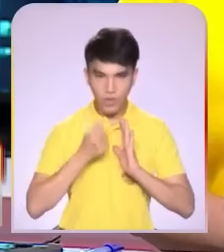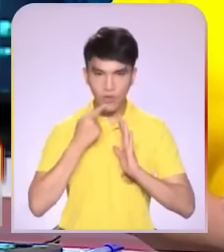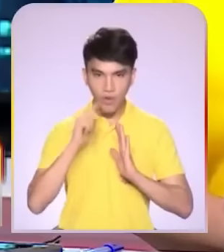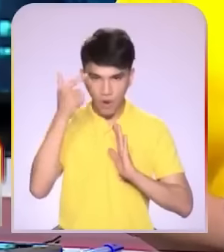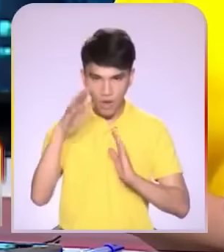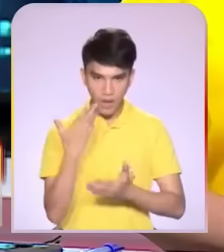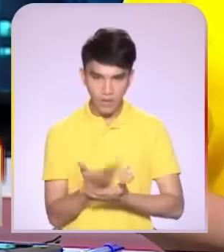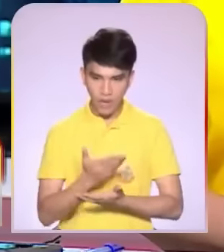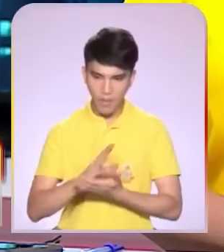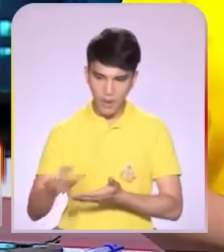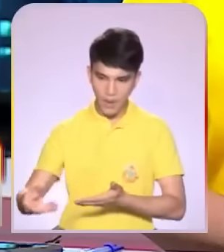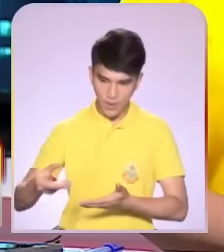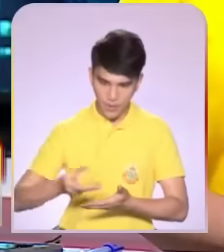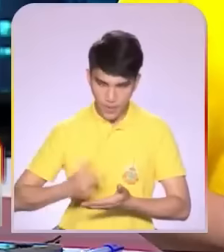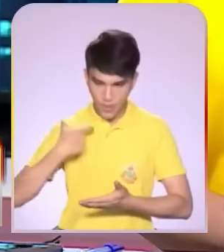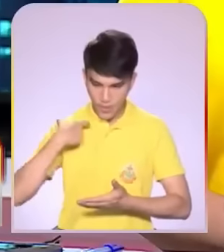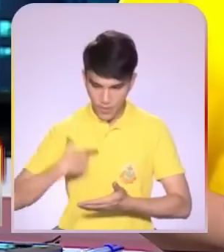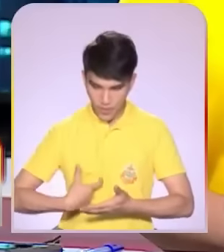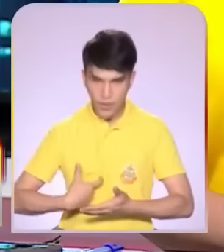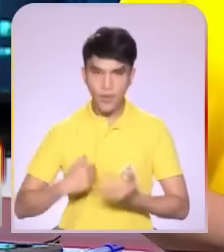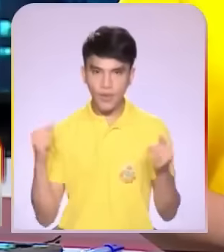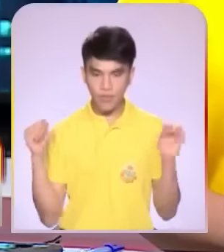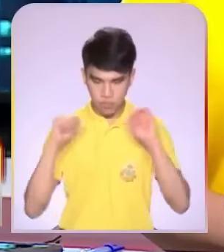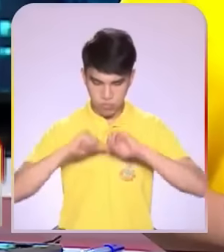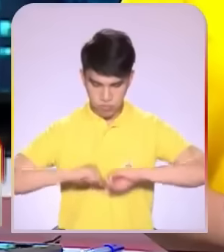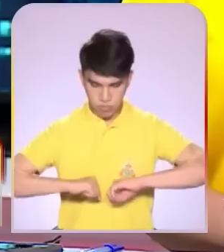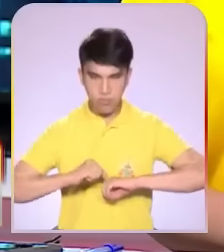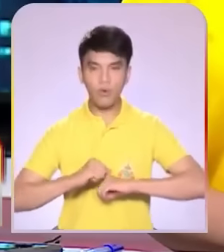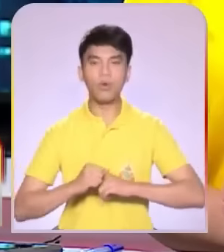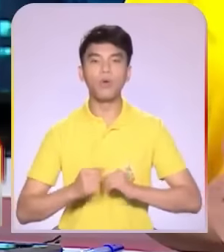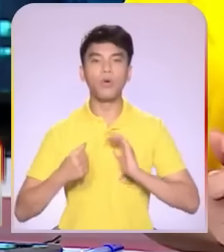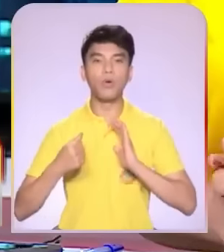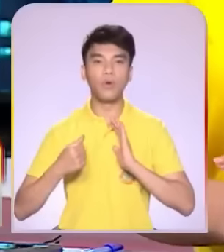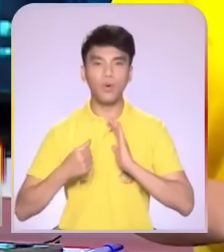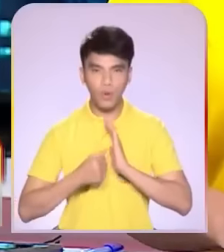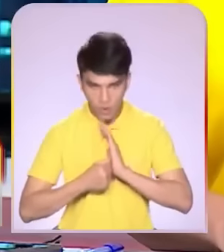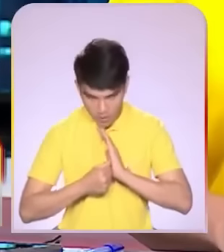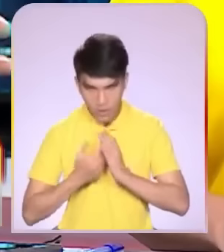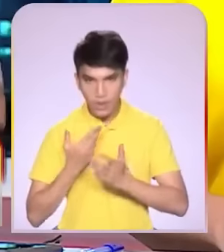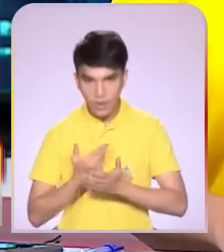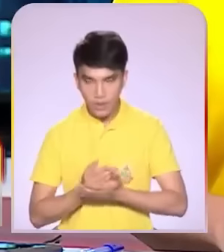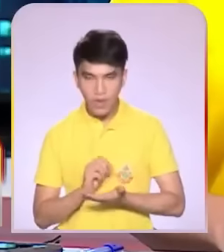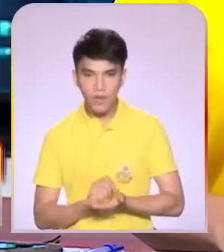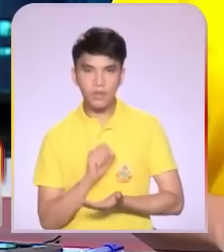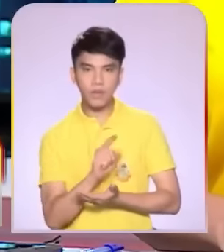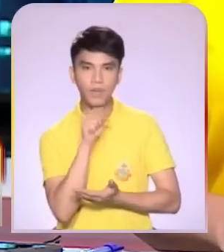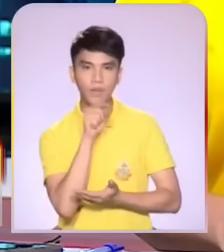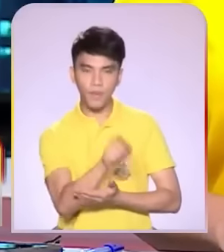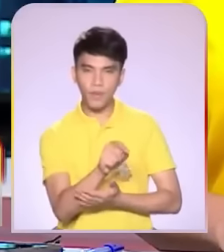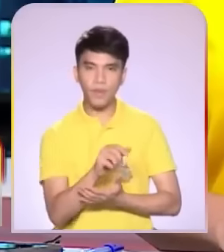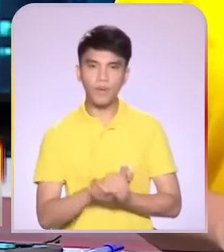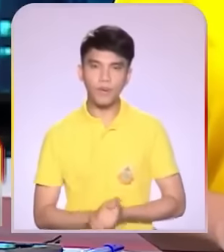หนี้ให้ลูกหนี้จ่ายตังค์คืนใช่ไหมปรากฏว่าทนายคนนี้แอบไปทำข้อตกลงกับลูกหนี้ แล้วให้จ่ายเงินเข้าบัญชีเขา ค่ะ